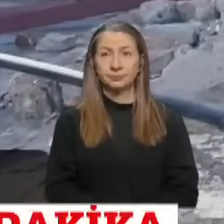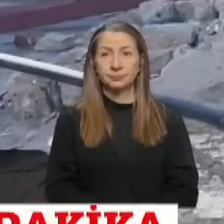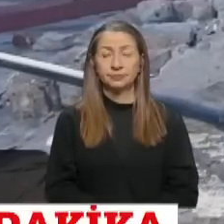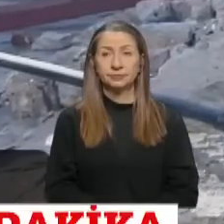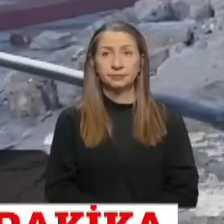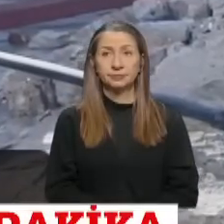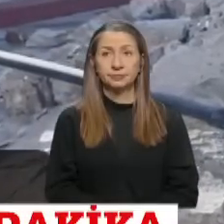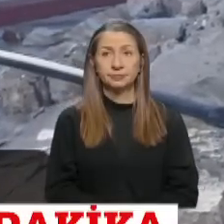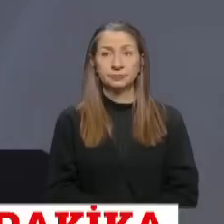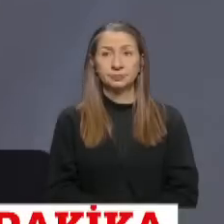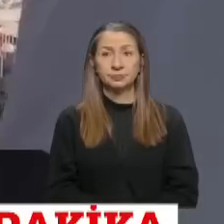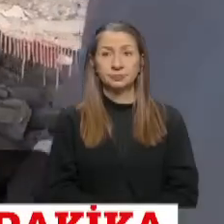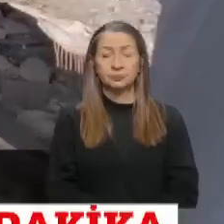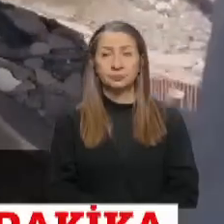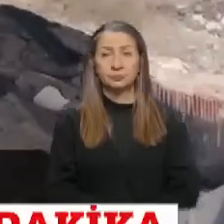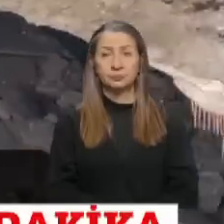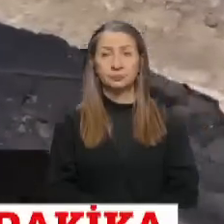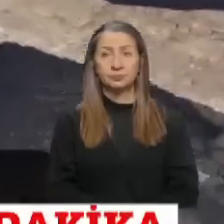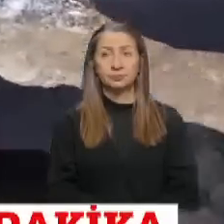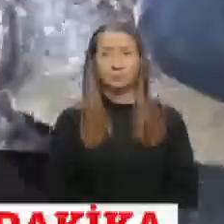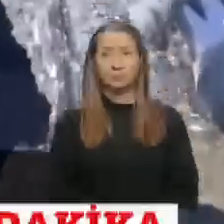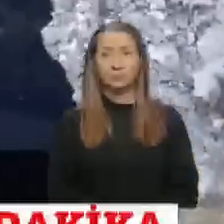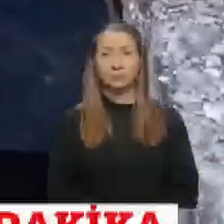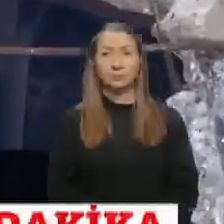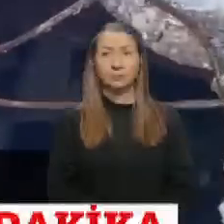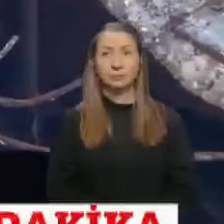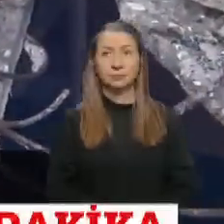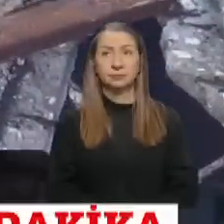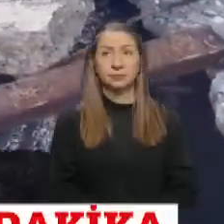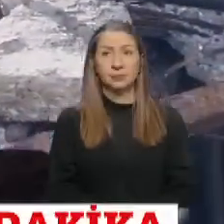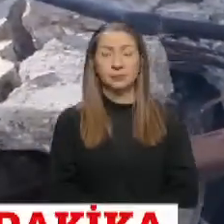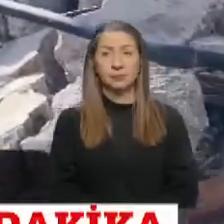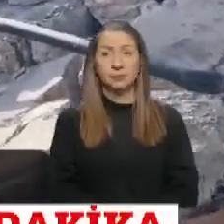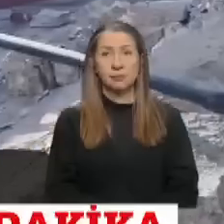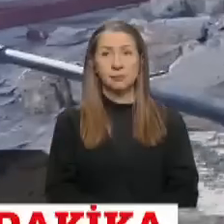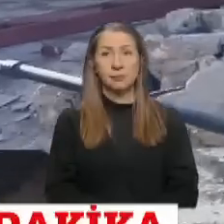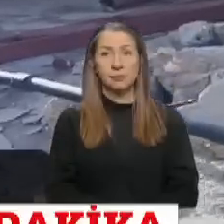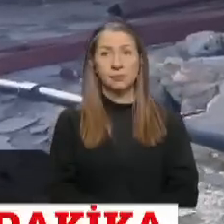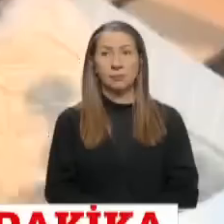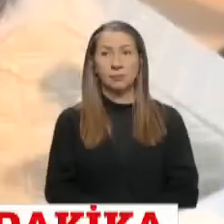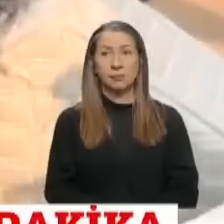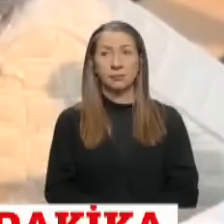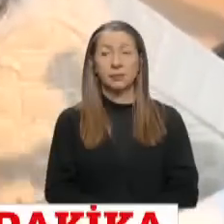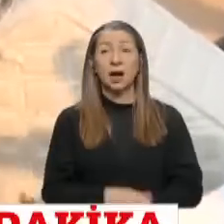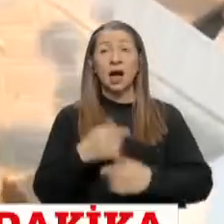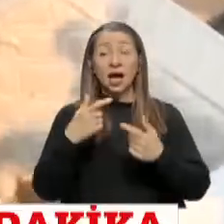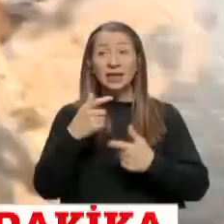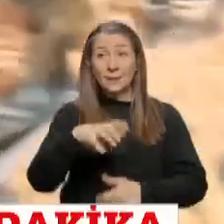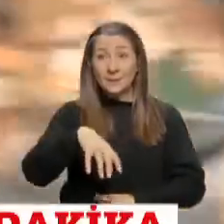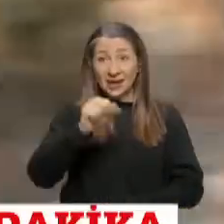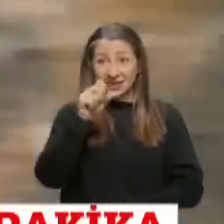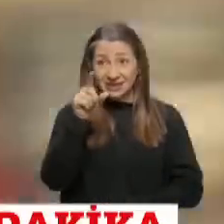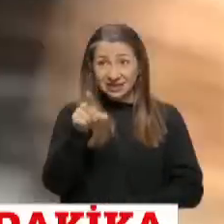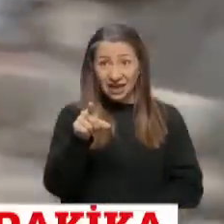Sesimi duyan var mı? Ses veremiyorsan bize bir işaret ver. Bir yere iki kere, üç kere vur. Hatay'ın